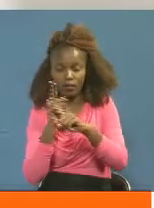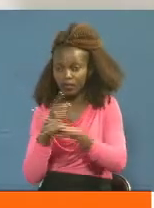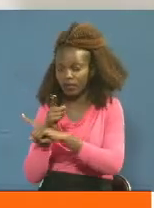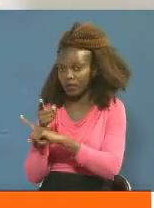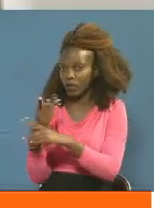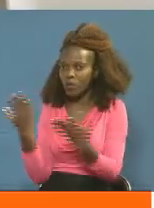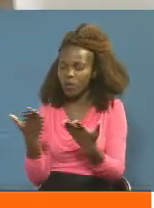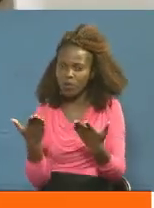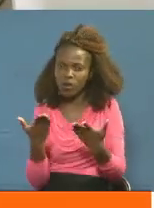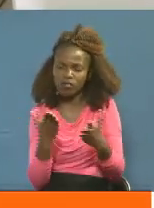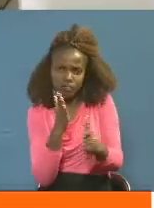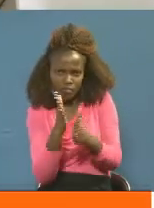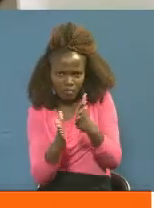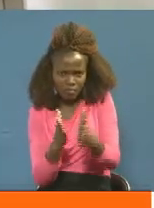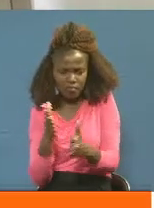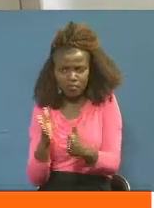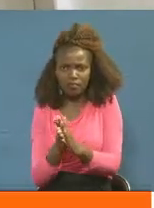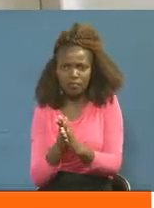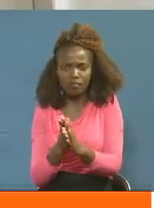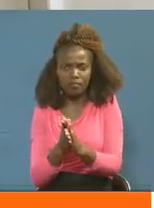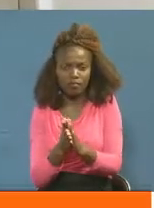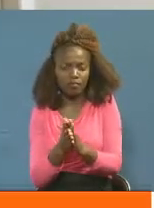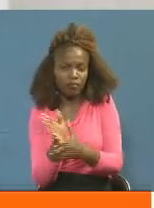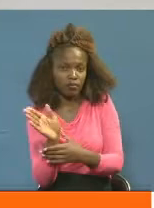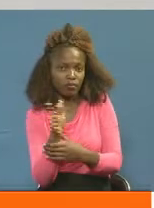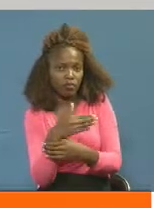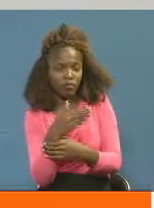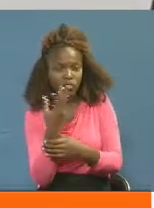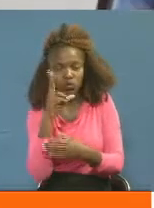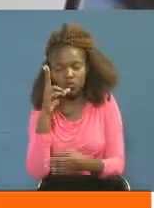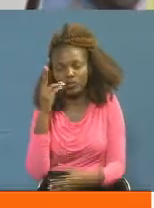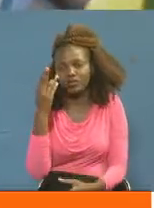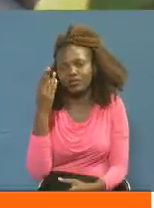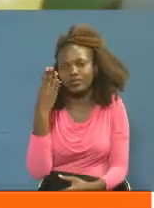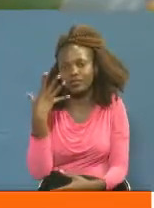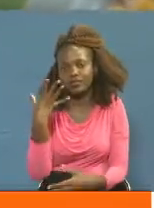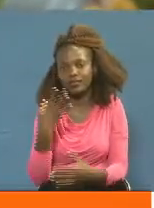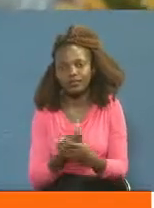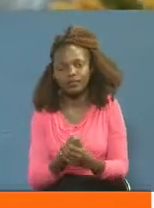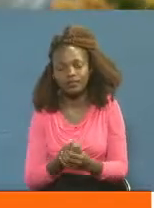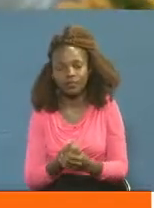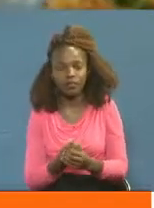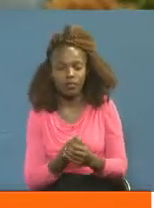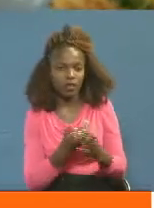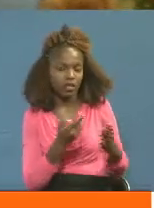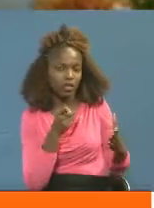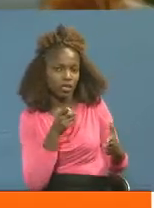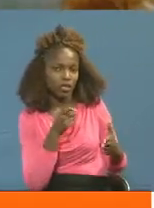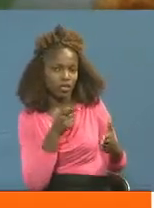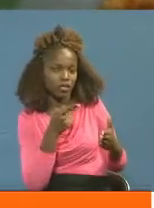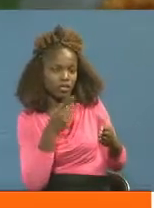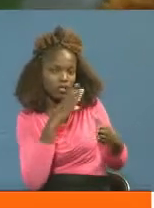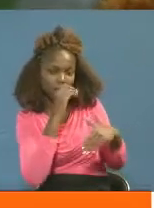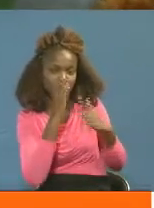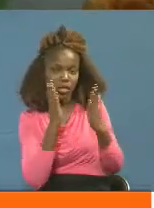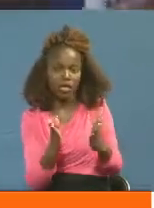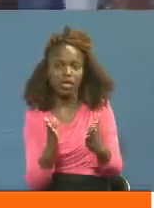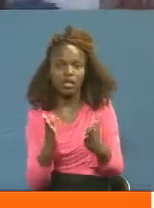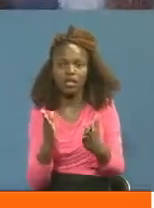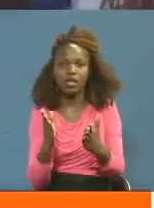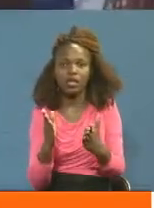awali ambapo aliratibiwa kuzikwa Alhamisi tarehe 25. Haya ni kwa mujibu wa msemaji wa